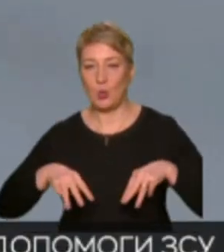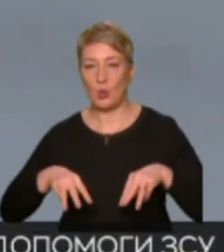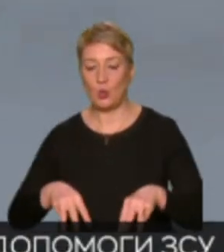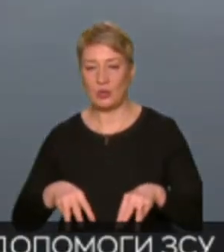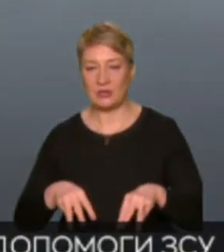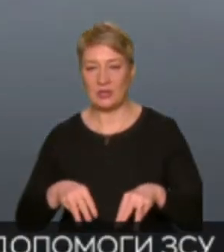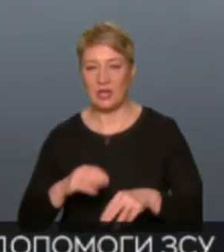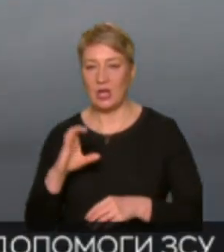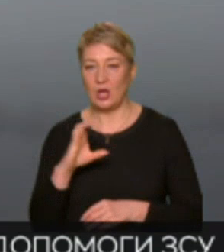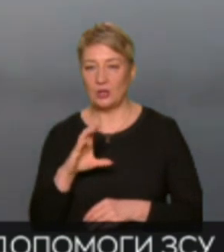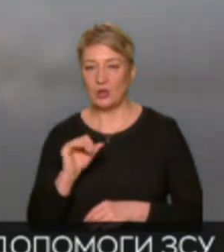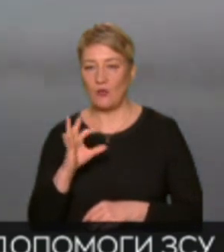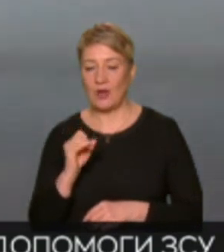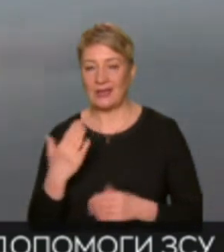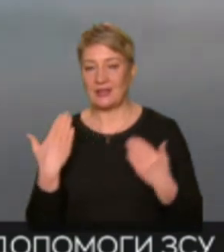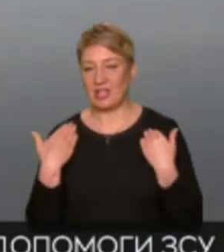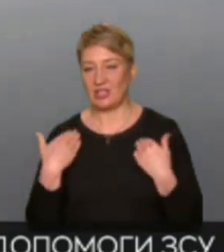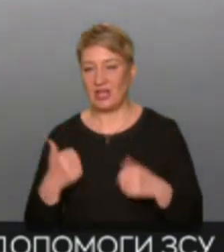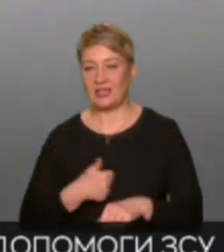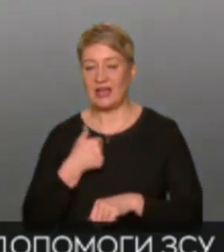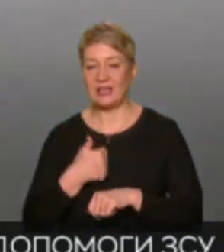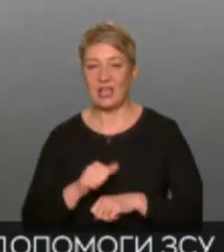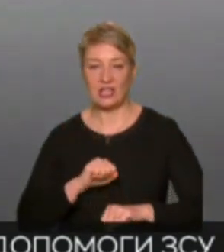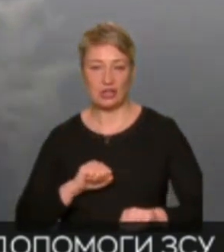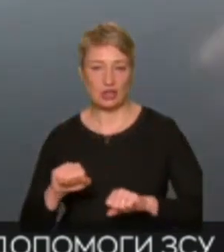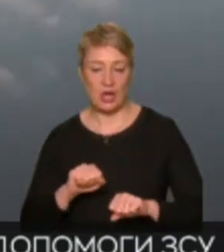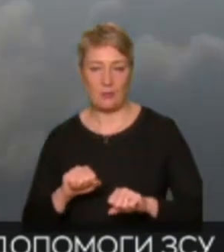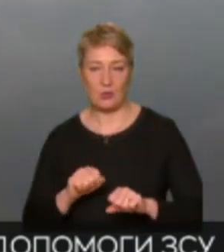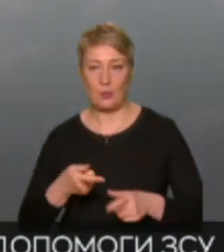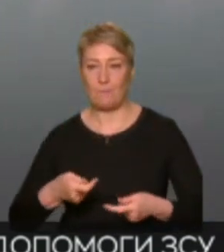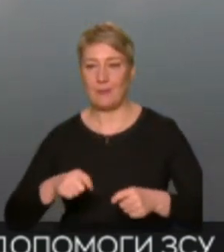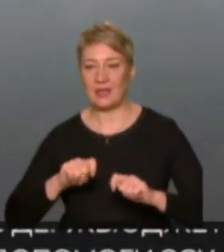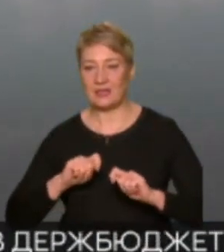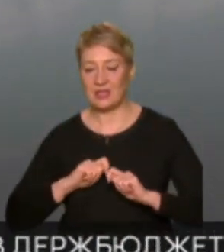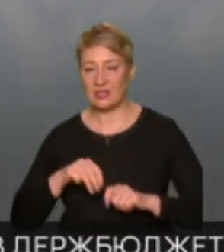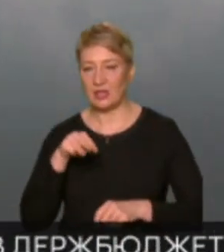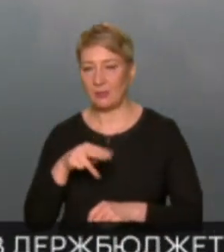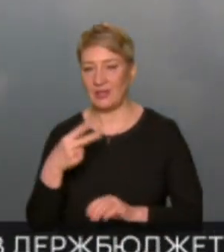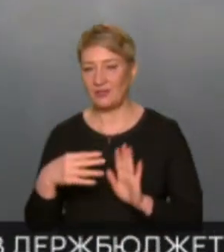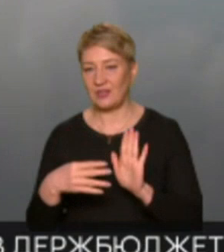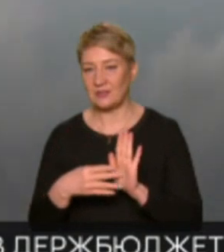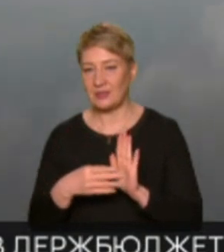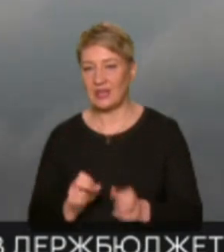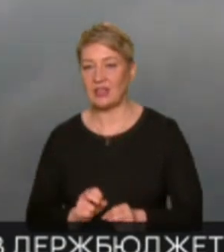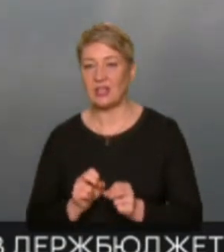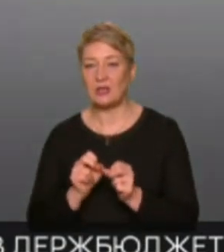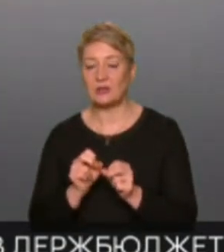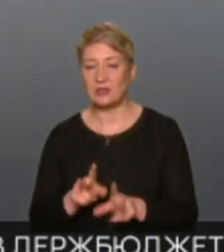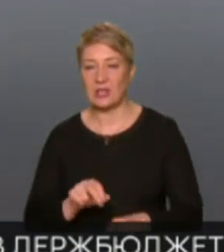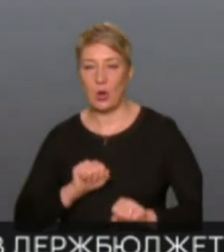За словами начальника генштабу Даніеля Змеко, передача Міг-29 жодним чином не загрожуватиме